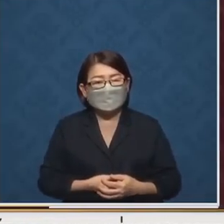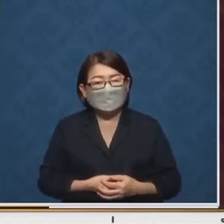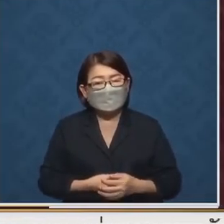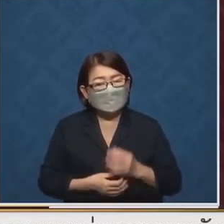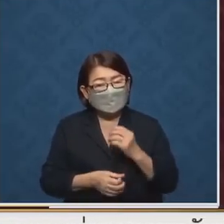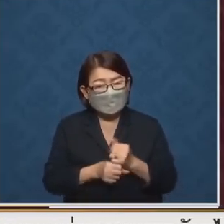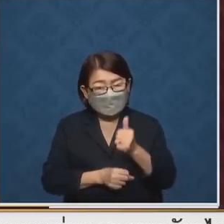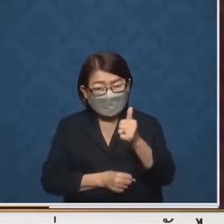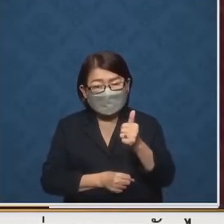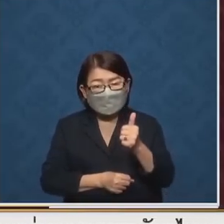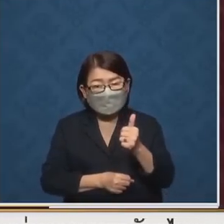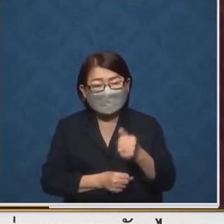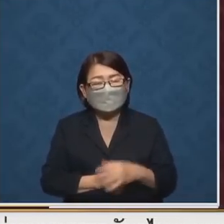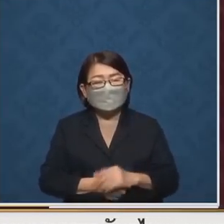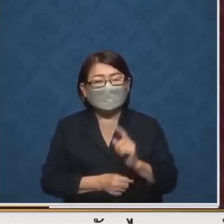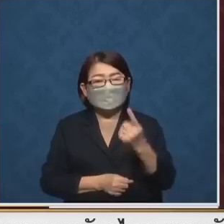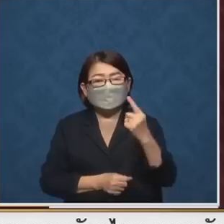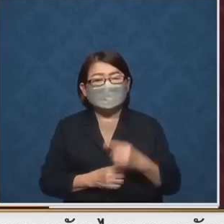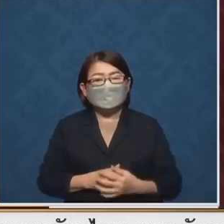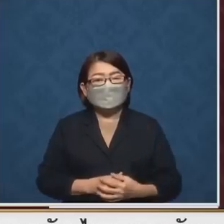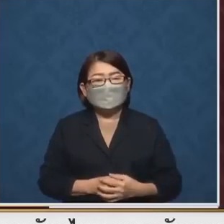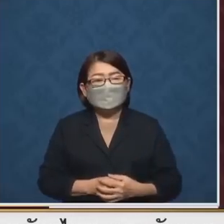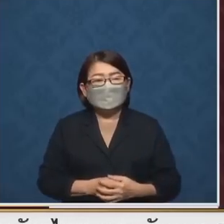ไปได้ไครับ แผ่นต่ไปครับ